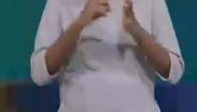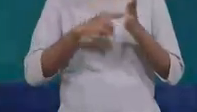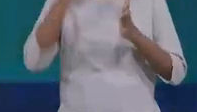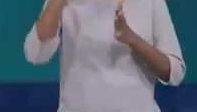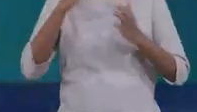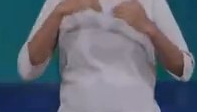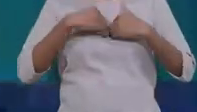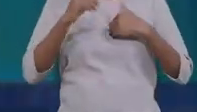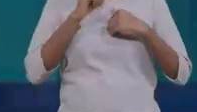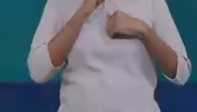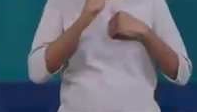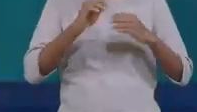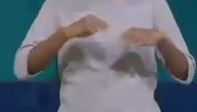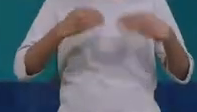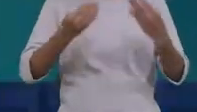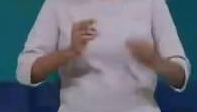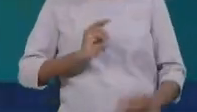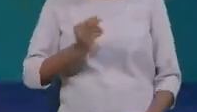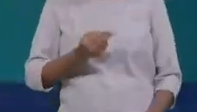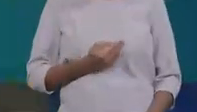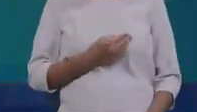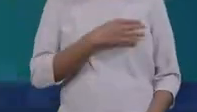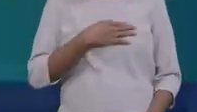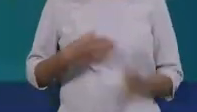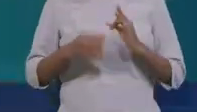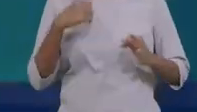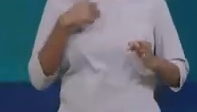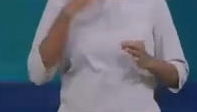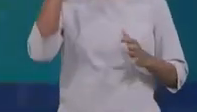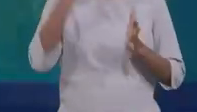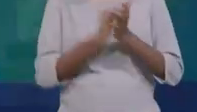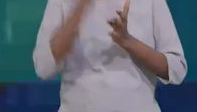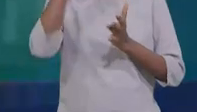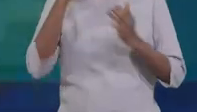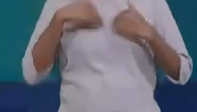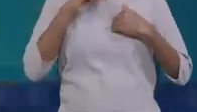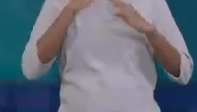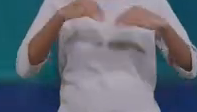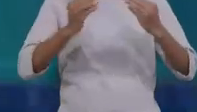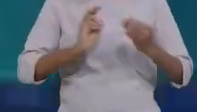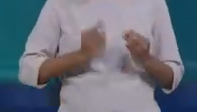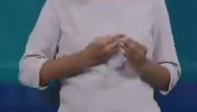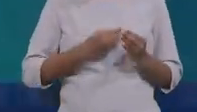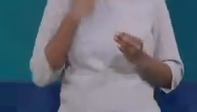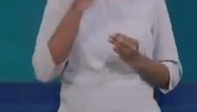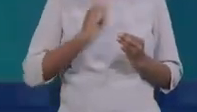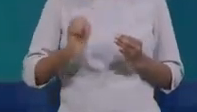Nous devons identifier ce que Dieu ne nous a pas donné. Si nous savons que Dieu ne nous a pas